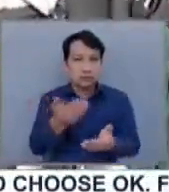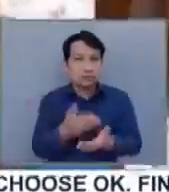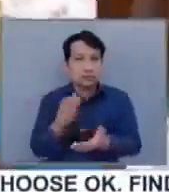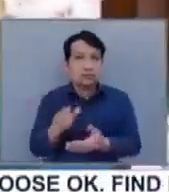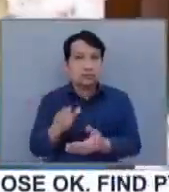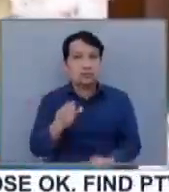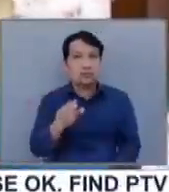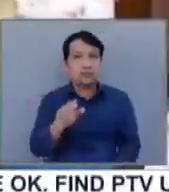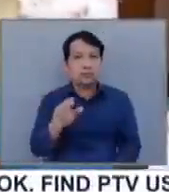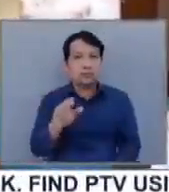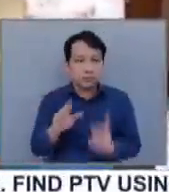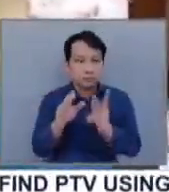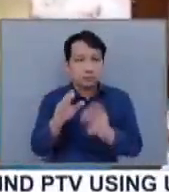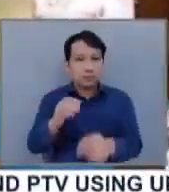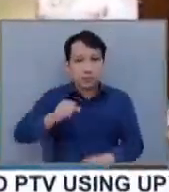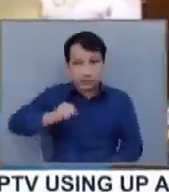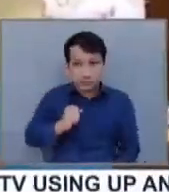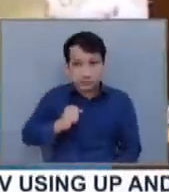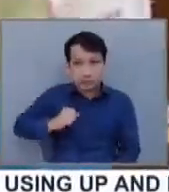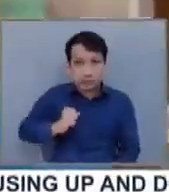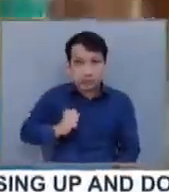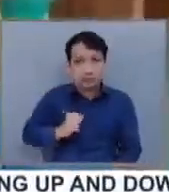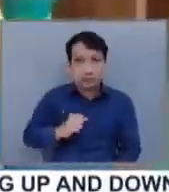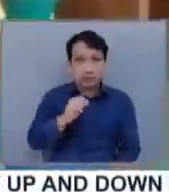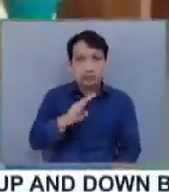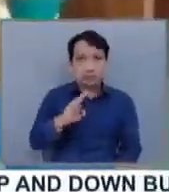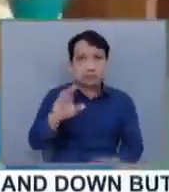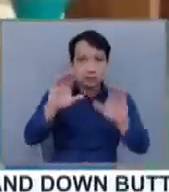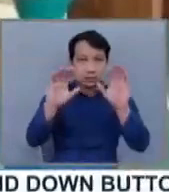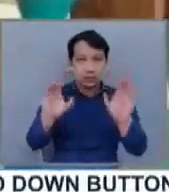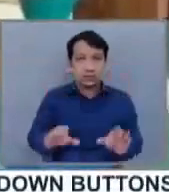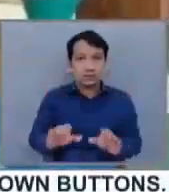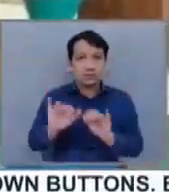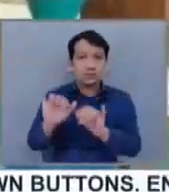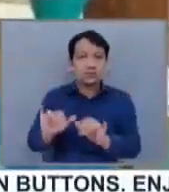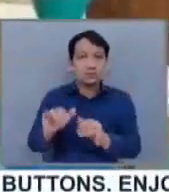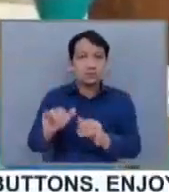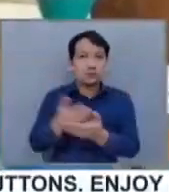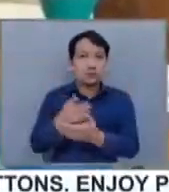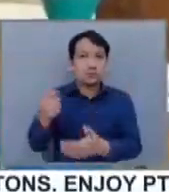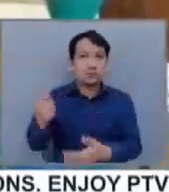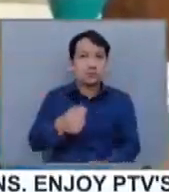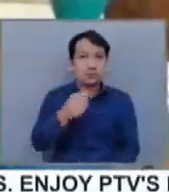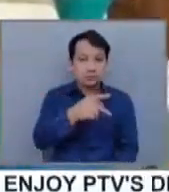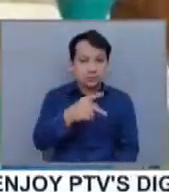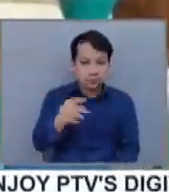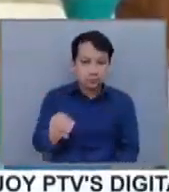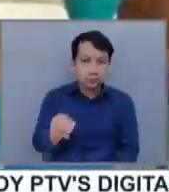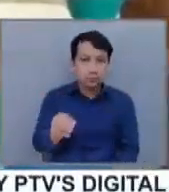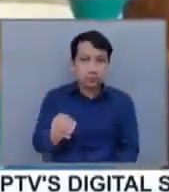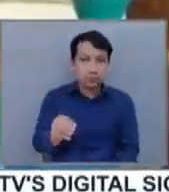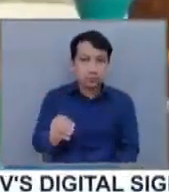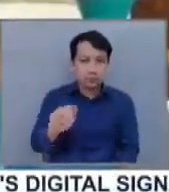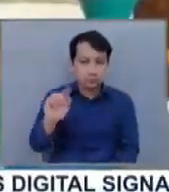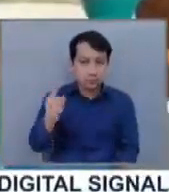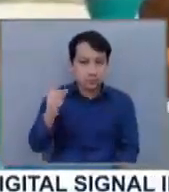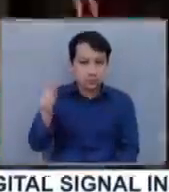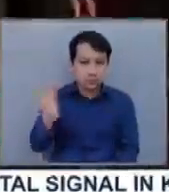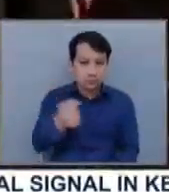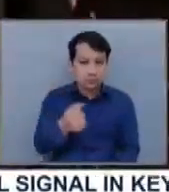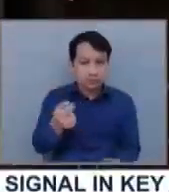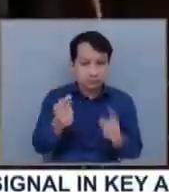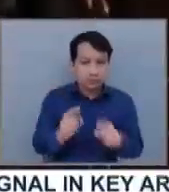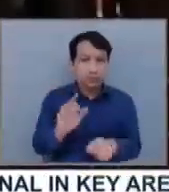sa Scotland. Sa Balmoral Castle na rin niya itinalaga ang bagong Prime Minister na unang beses na nangyari sa kanyang